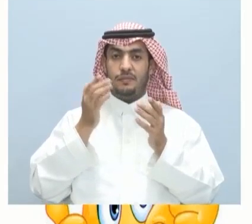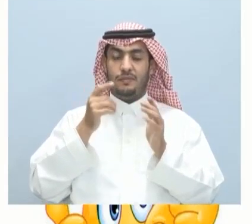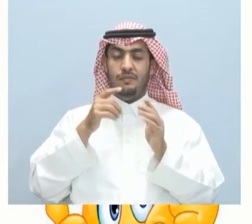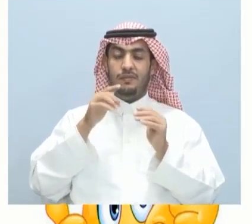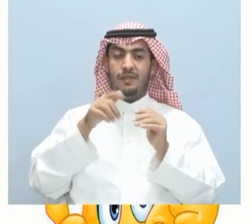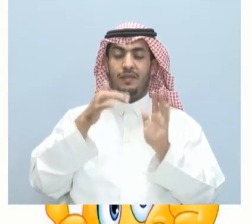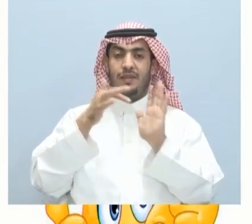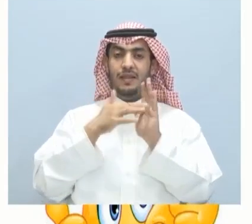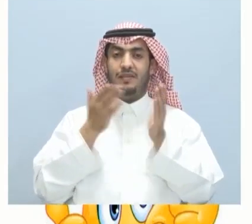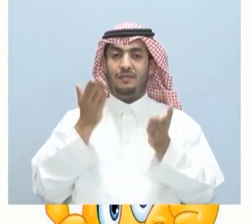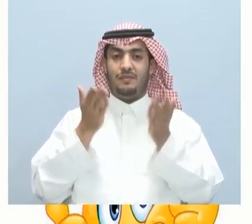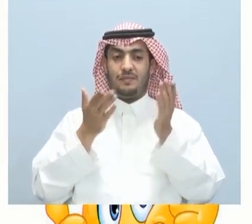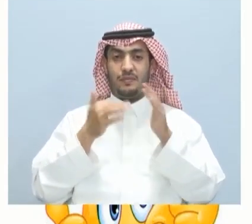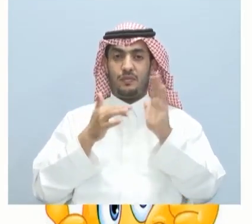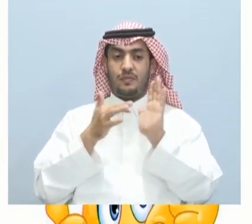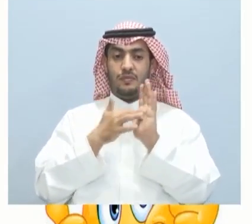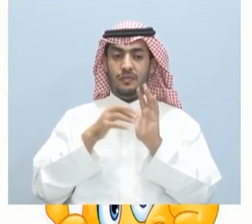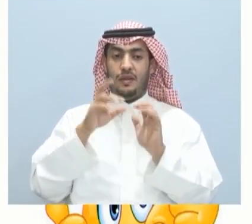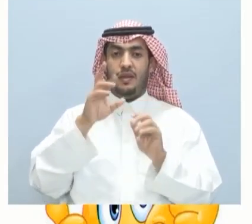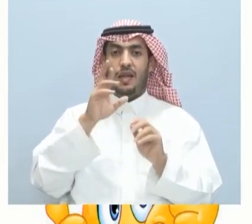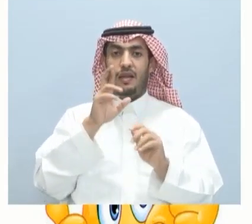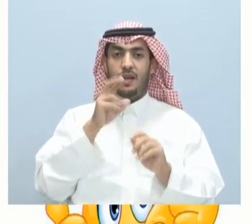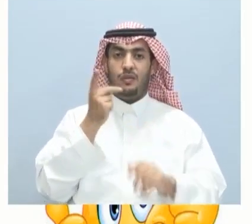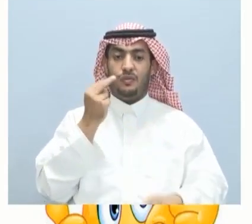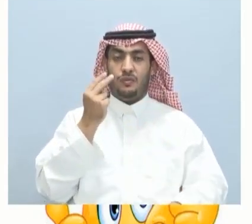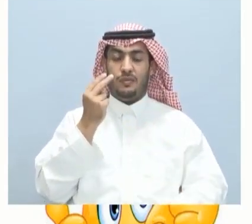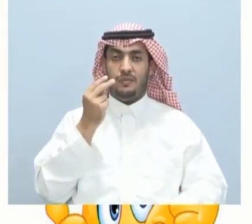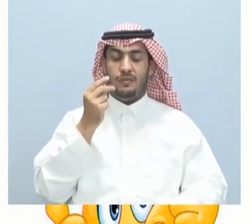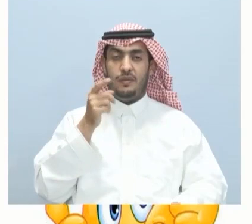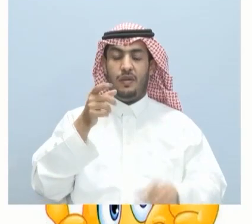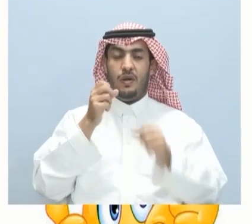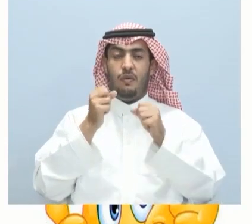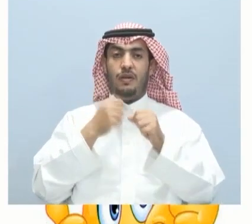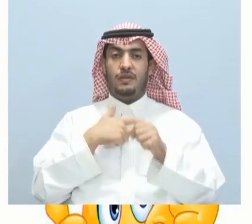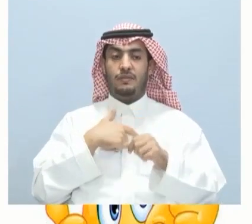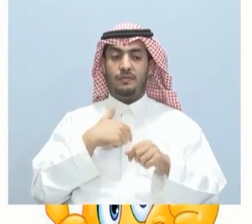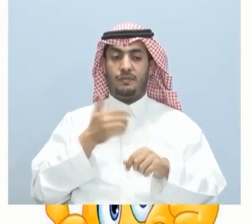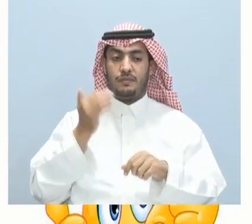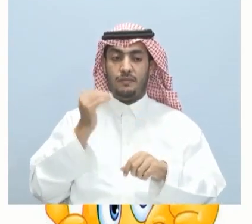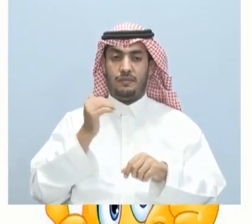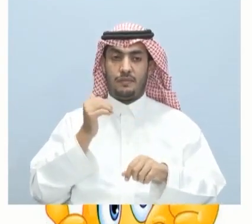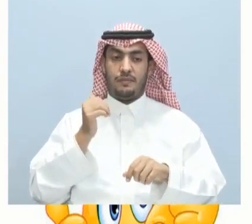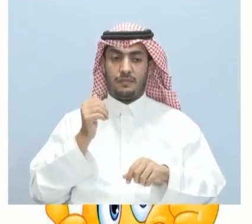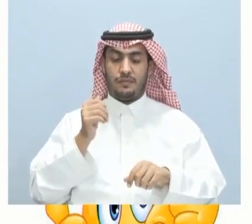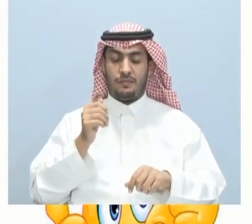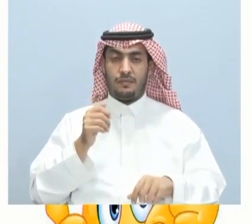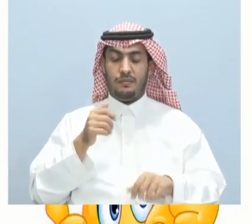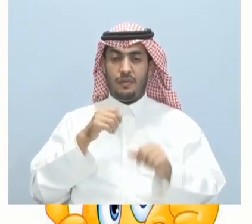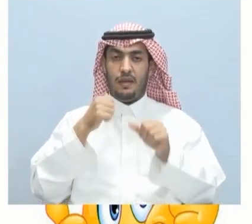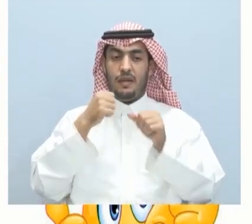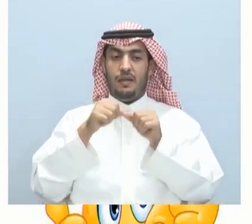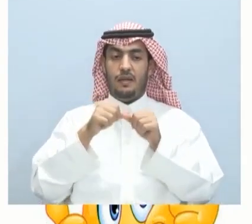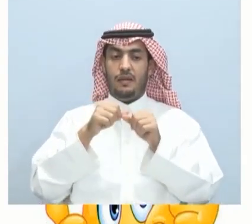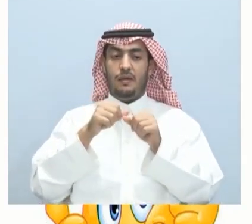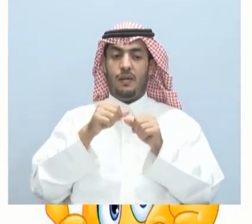الارتكاز نفسه يعرف بار 2 تبع القوه تبع مسماها نفسه اما بالنسبه للمسافه الفاص يحر